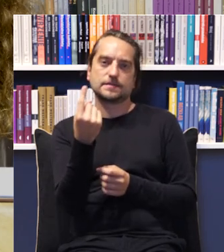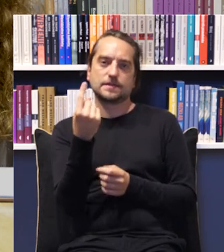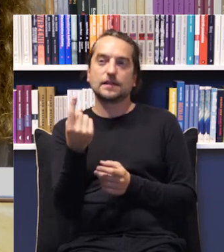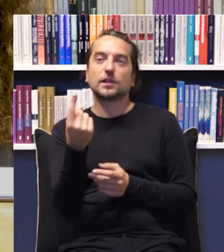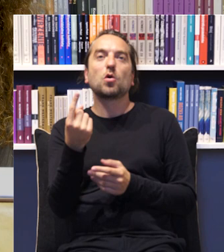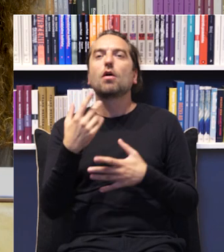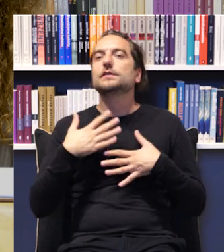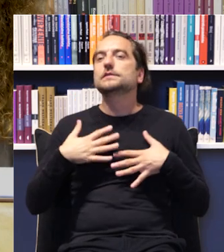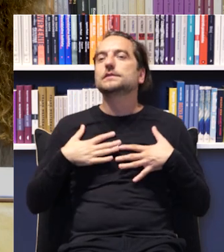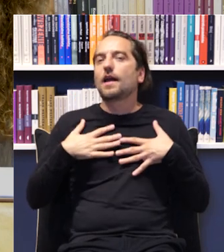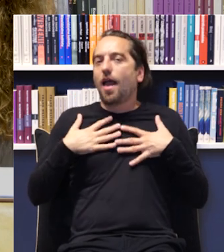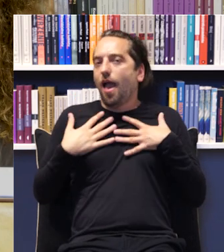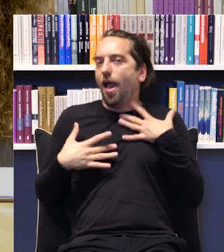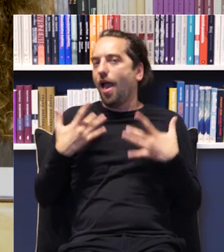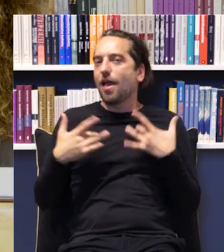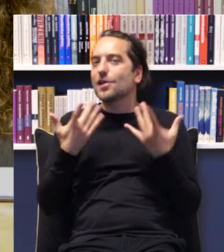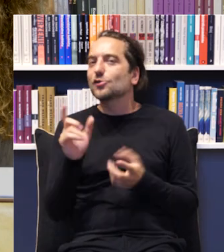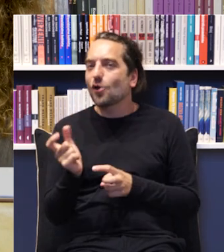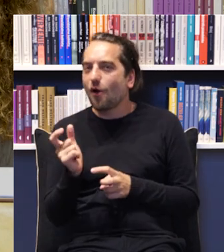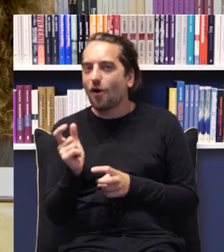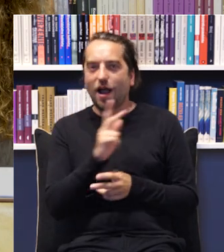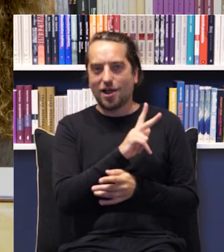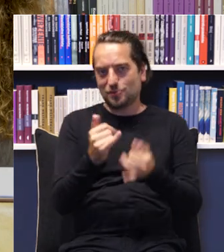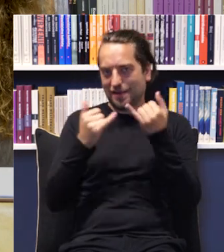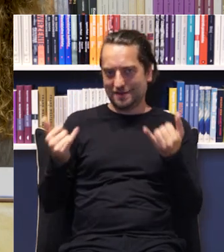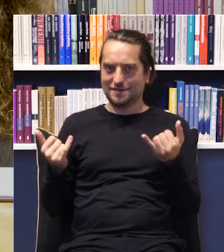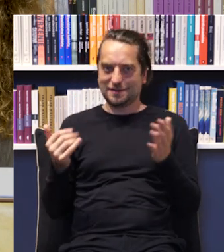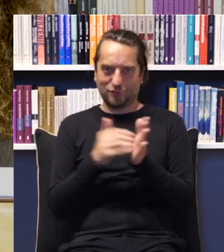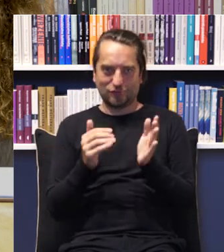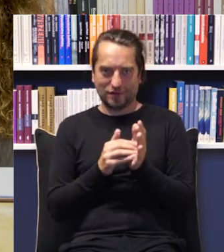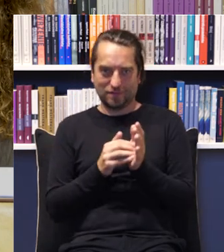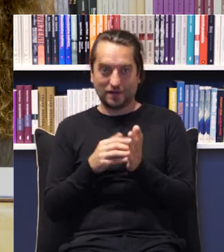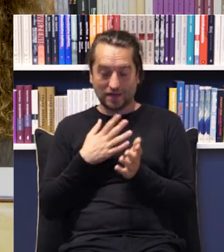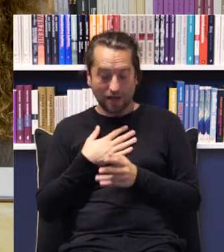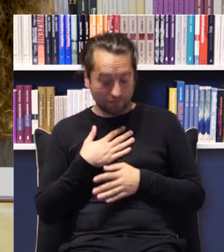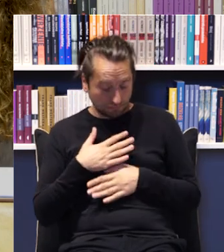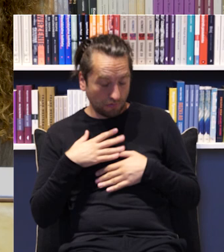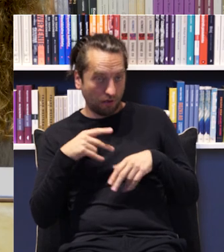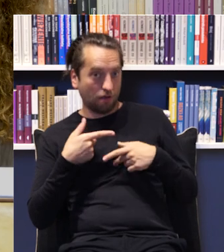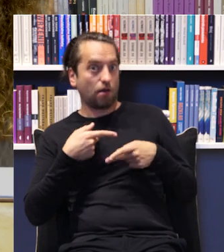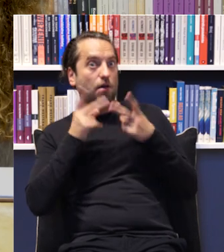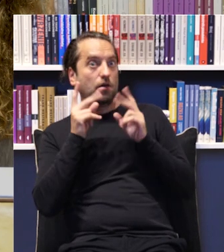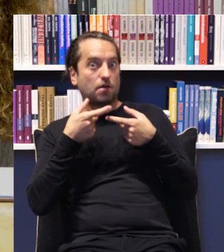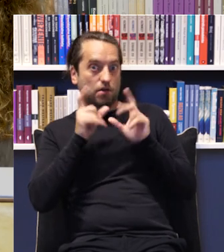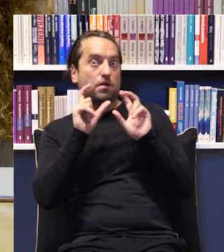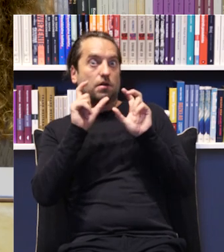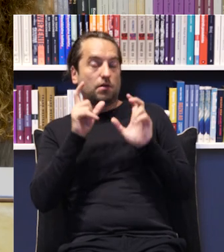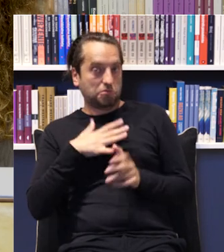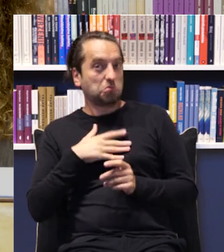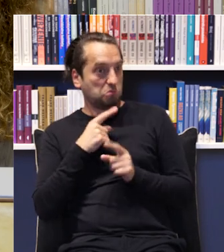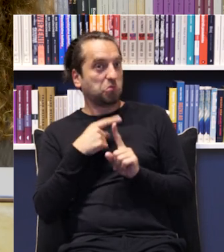kogo podnieca, prawda? No właśnie. I mnie to na przykład w ogóle zaskoczyło, ale pozytywnie. Bo ja nie pisałam z taką